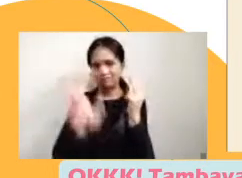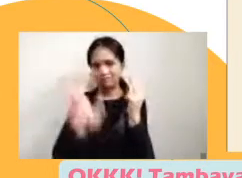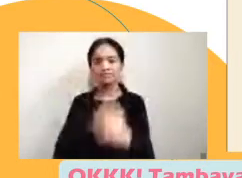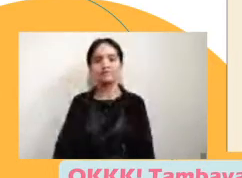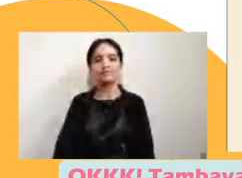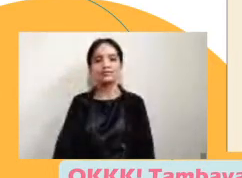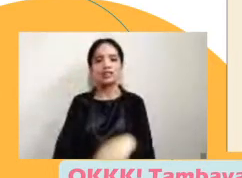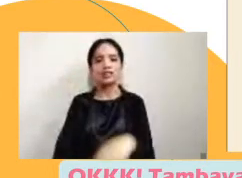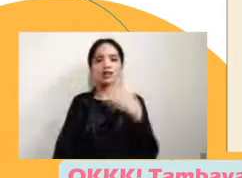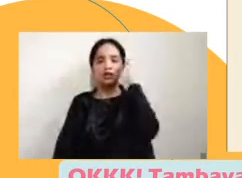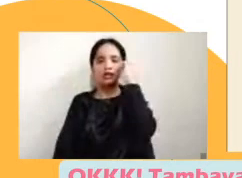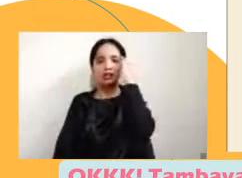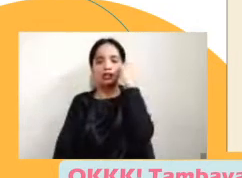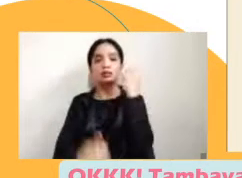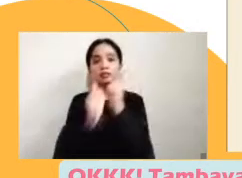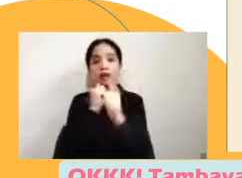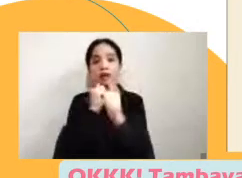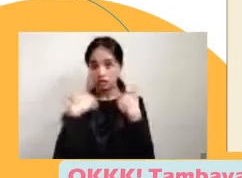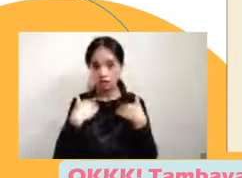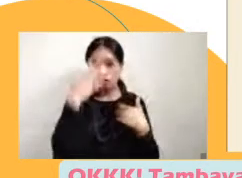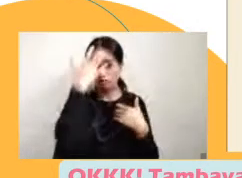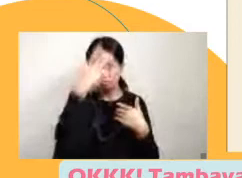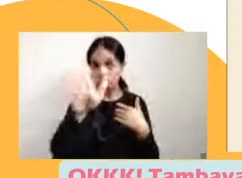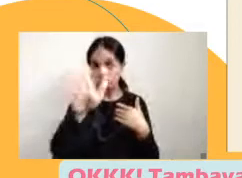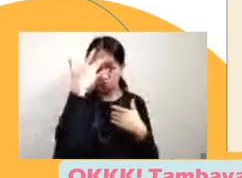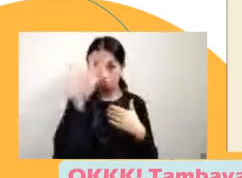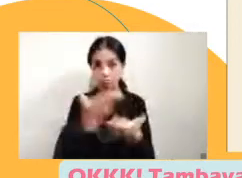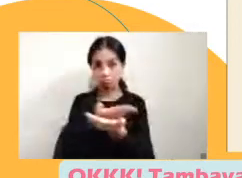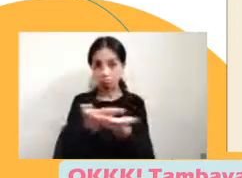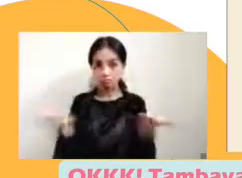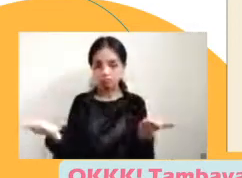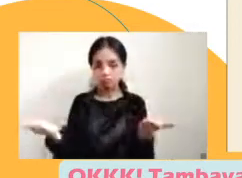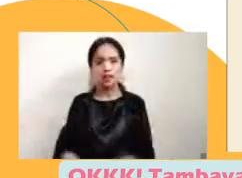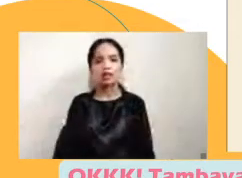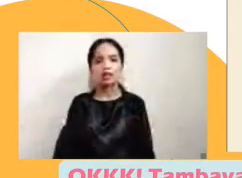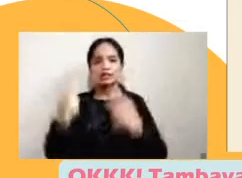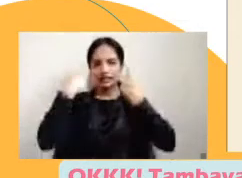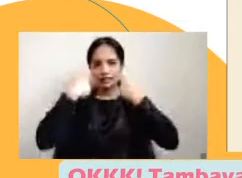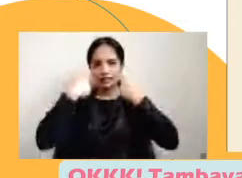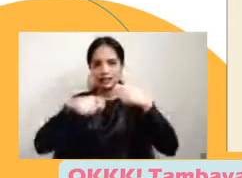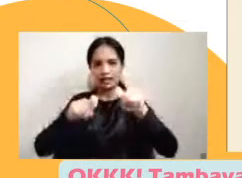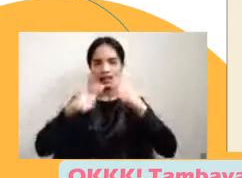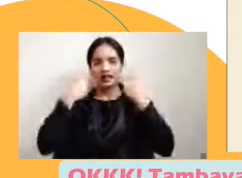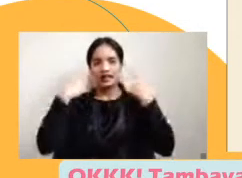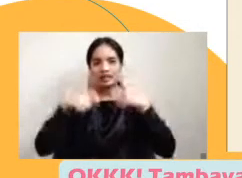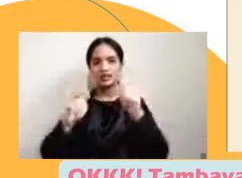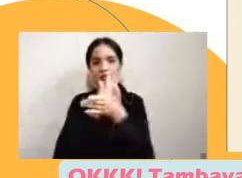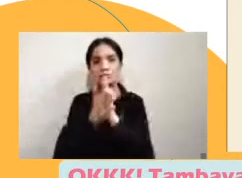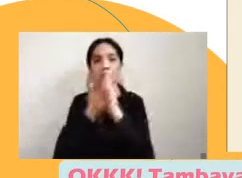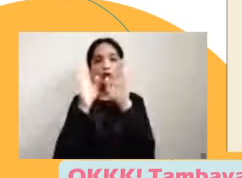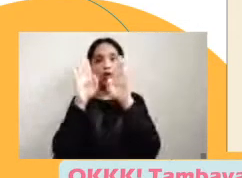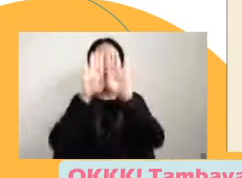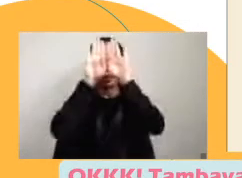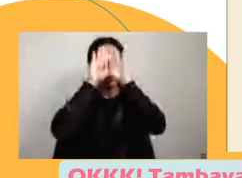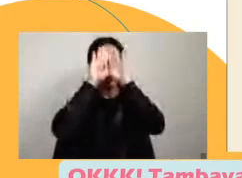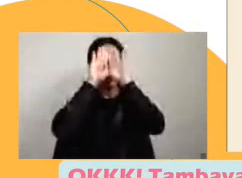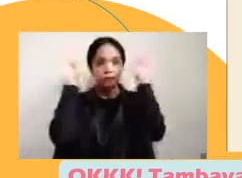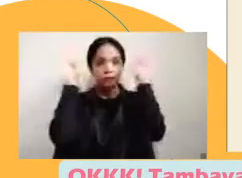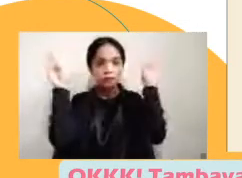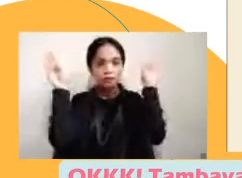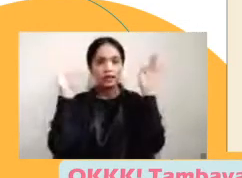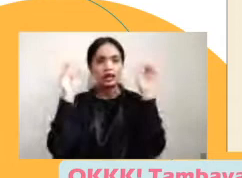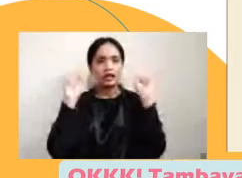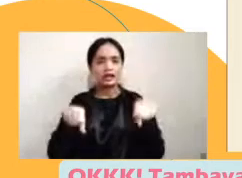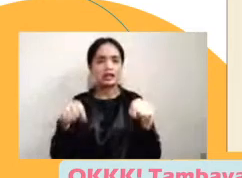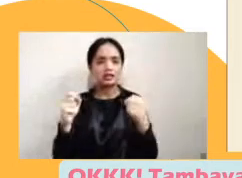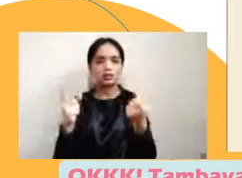katalinuhan. Okay, meron ba tayo niyan? Katalinuhan? Ayan. Subukin natin maging bukas yung ating mga isip upang makagawa